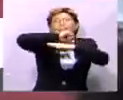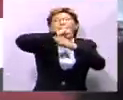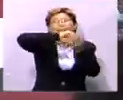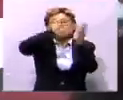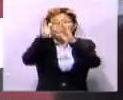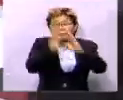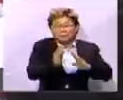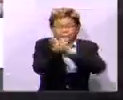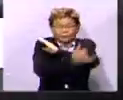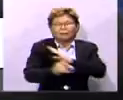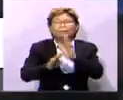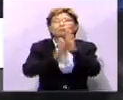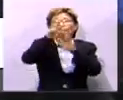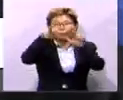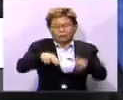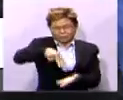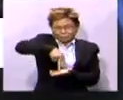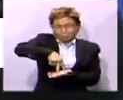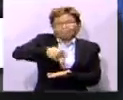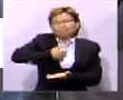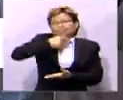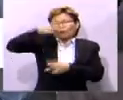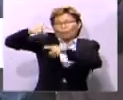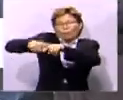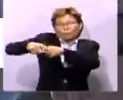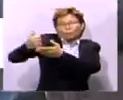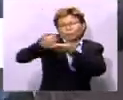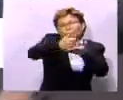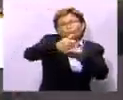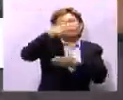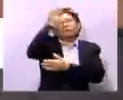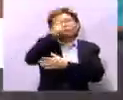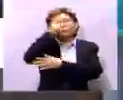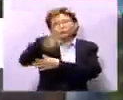membangun rakyat yang berdikari tanpa bergantung kepada bantuan kerajaan.